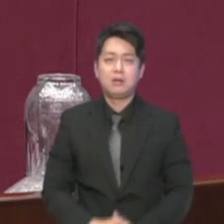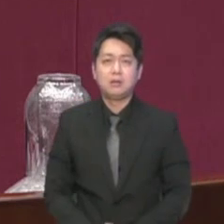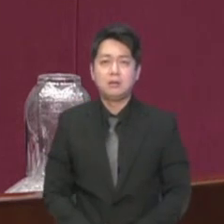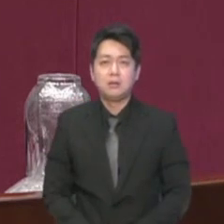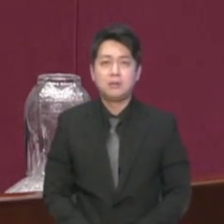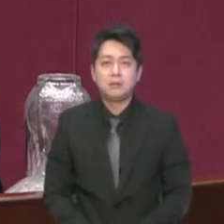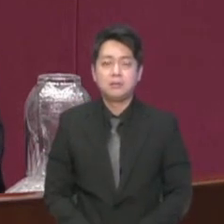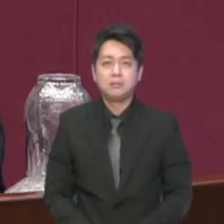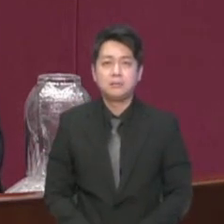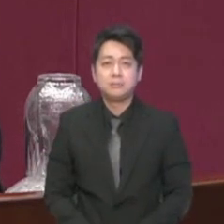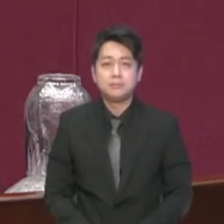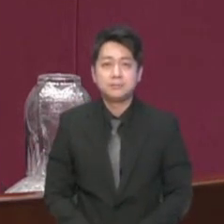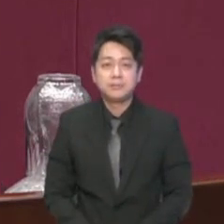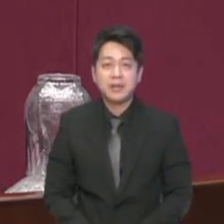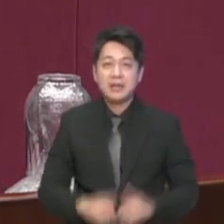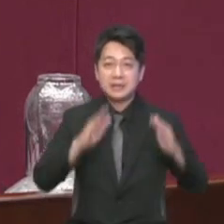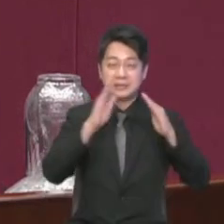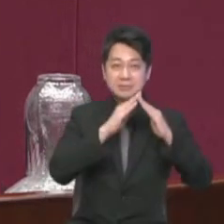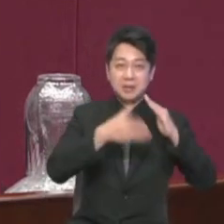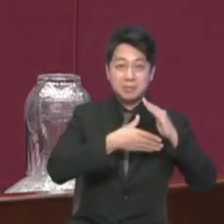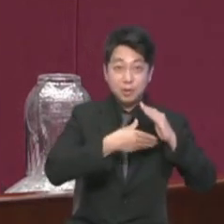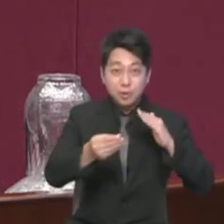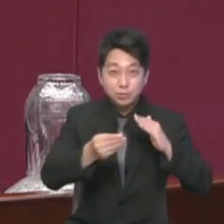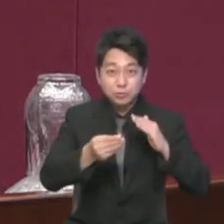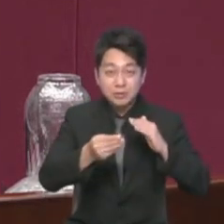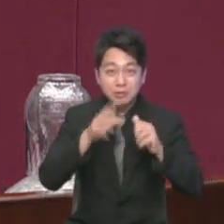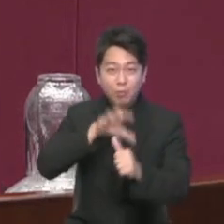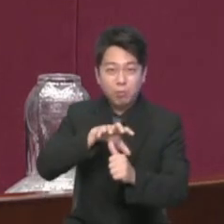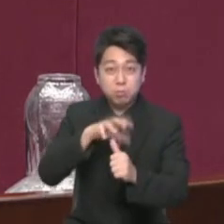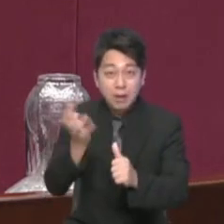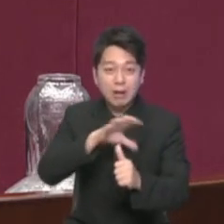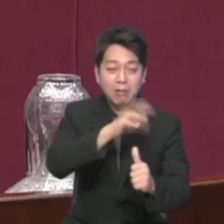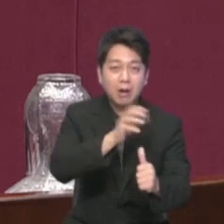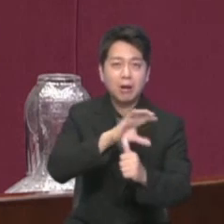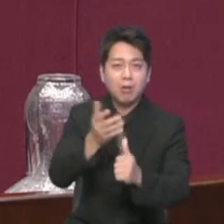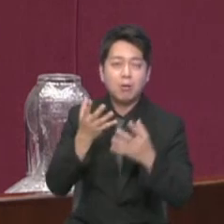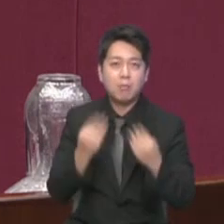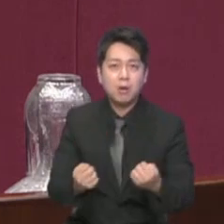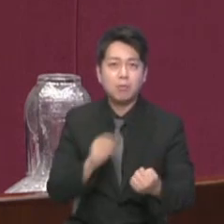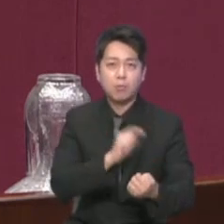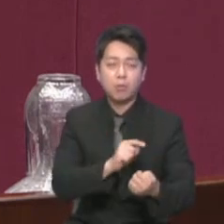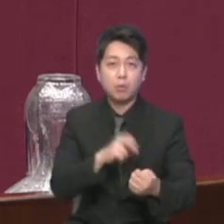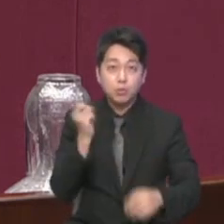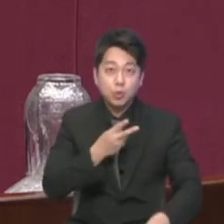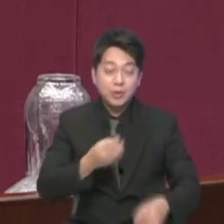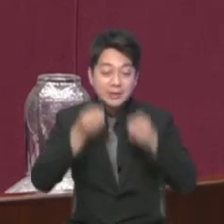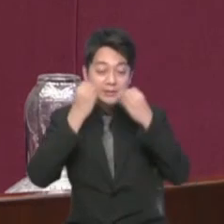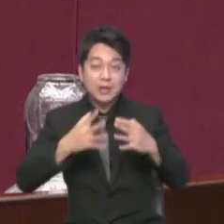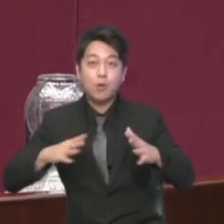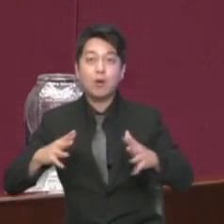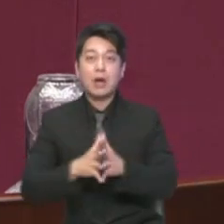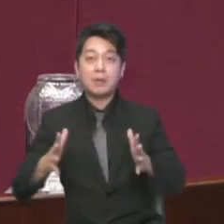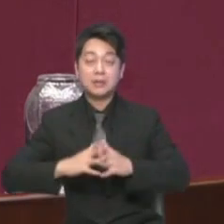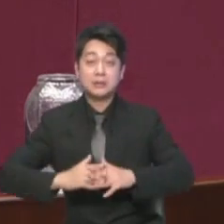LH 부채 감축 운운하며 사실상 2014년 이후부터 신규 택지 조성을 중단한 것도 박근혜 정권이었습니다.